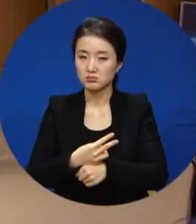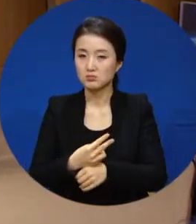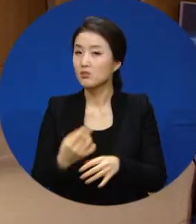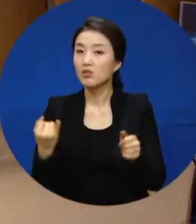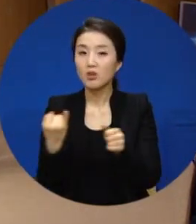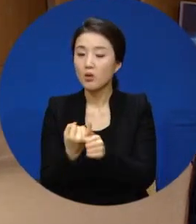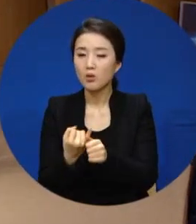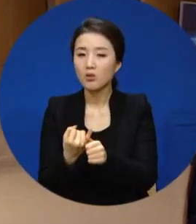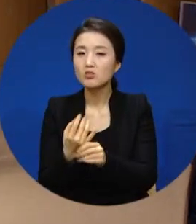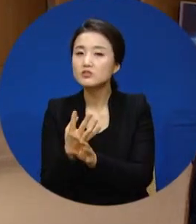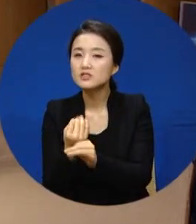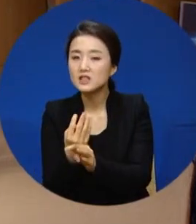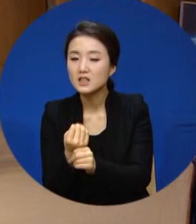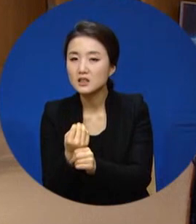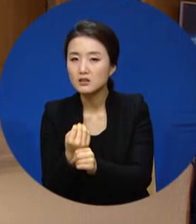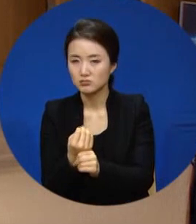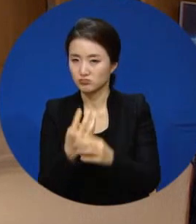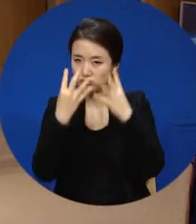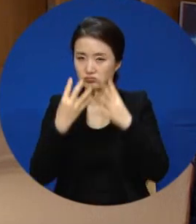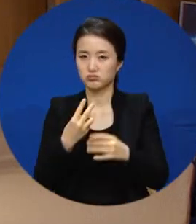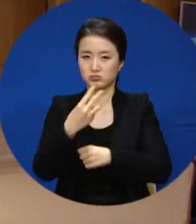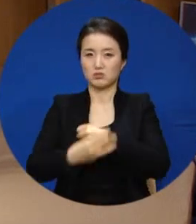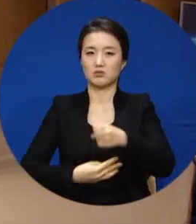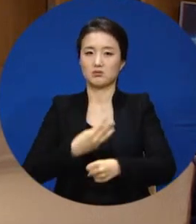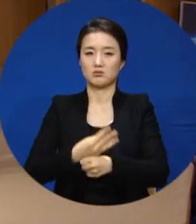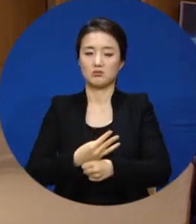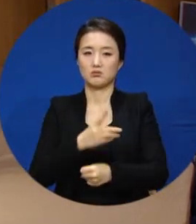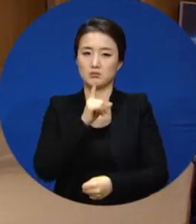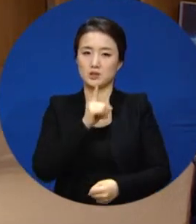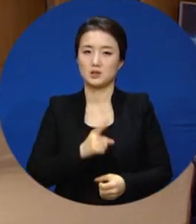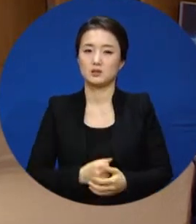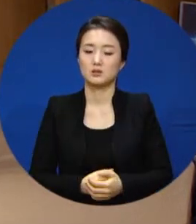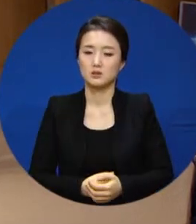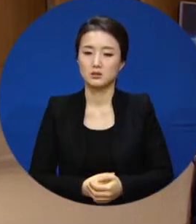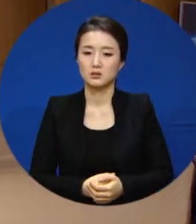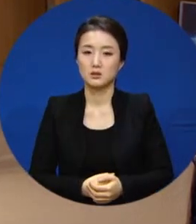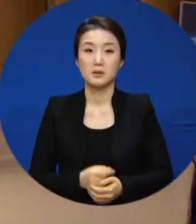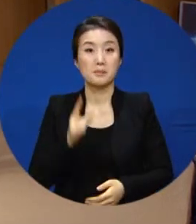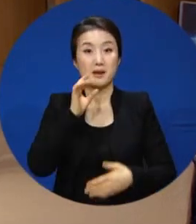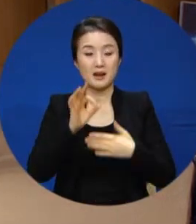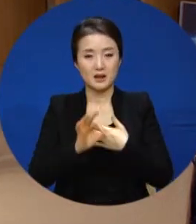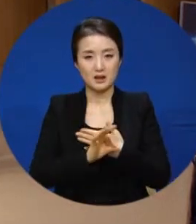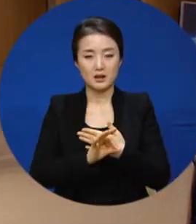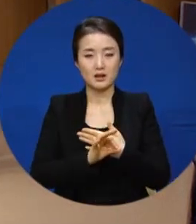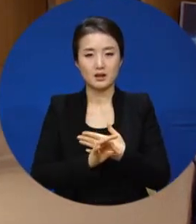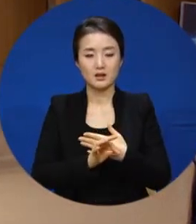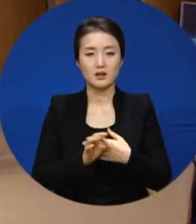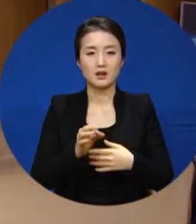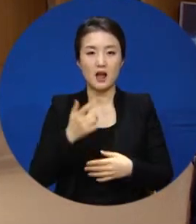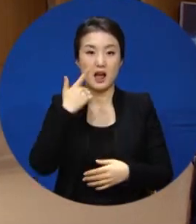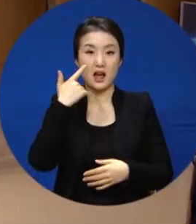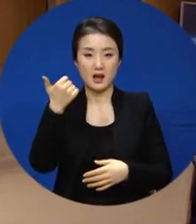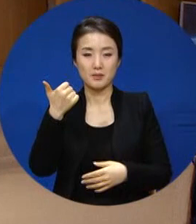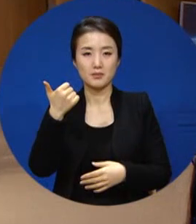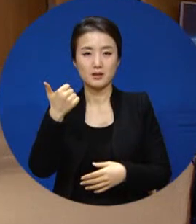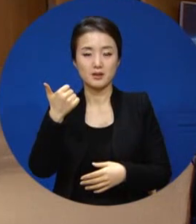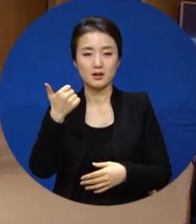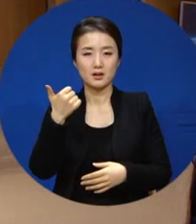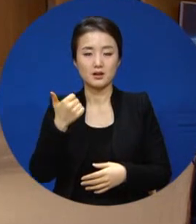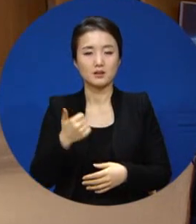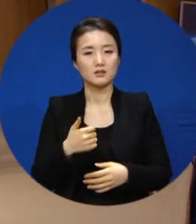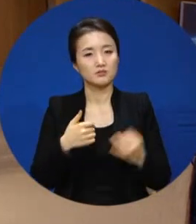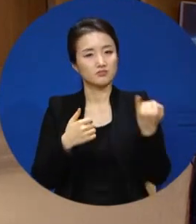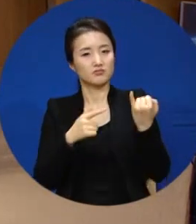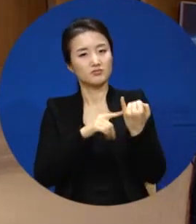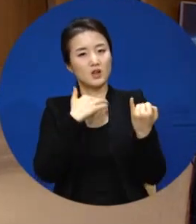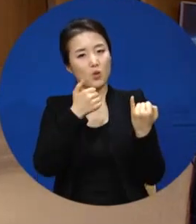큰 우리아빠 드리죠 어르신들 펑퍼짐한 돈인 부인한테 1호 60대 부인한테 5 몸매 멋지다